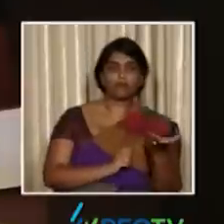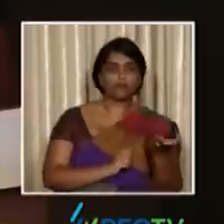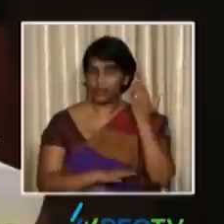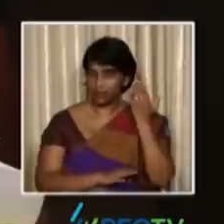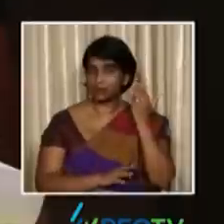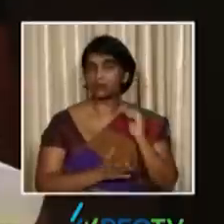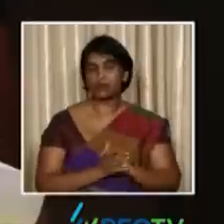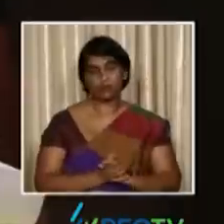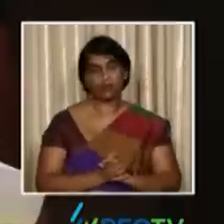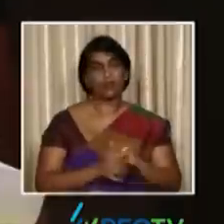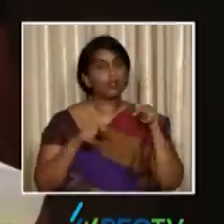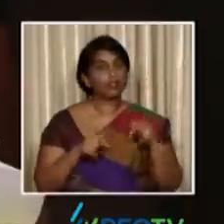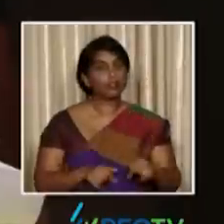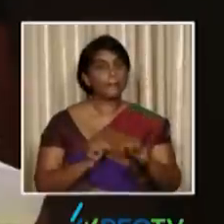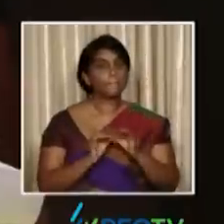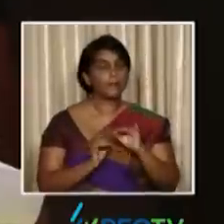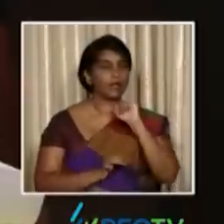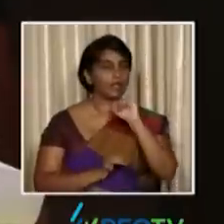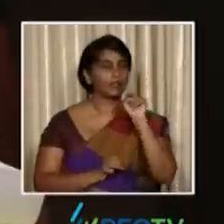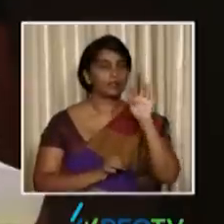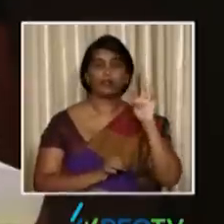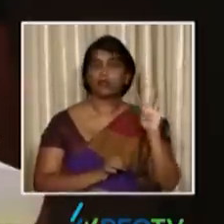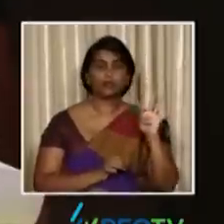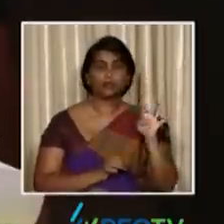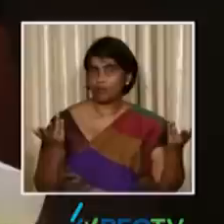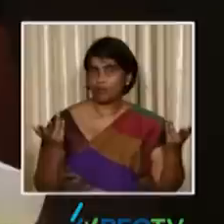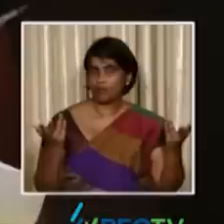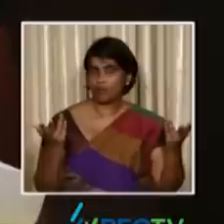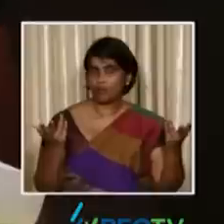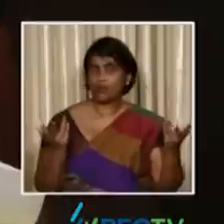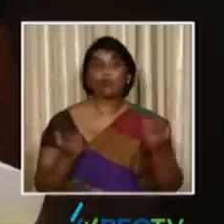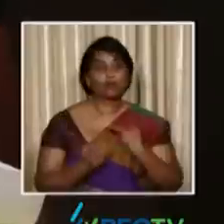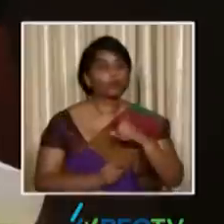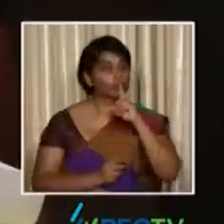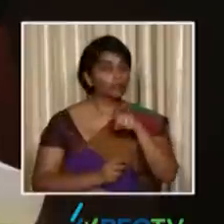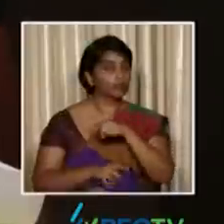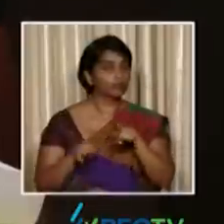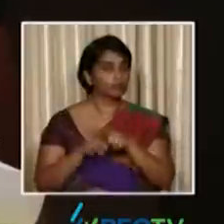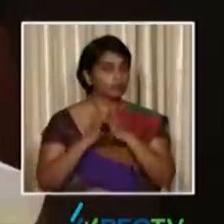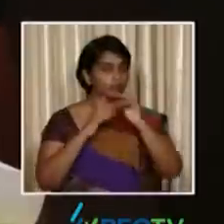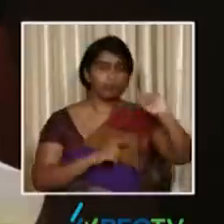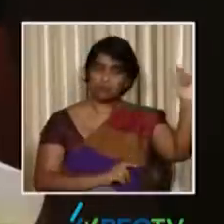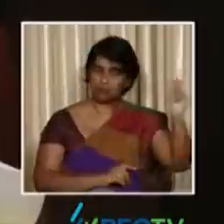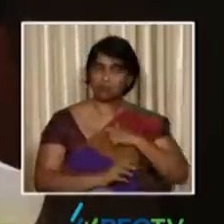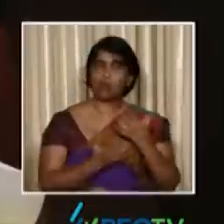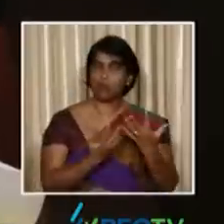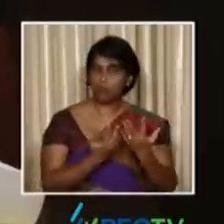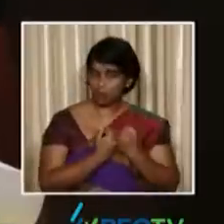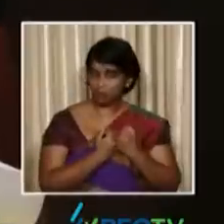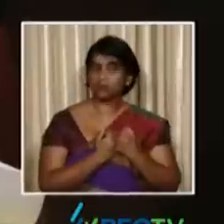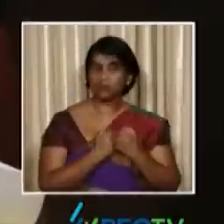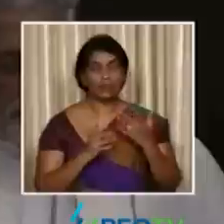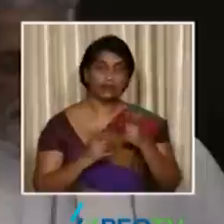දැනගන්න කැමතියි. දැන් මොකද්ද මේ බිලියන 6.4ක් කියන්නේ කරු කතානායකතුමනි? මං කියනවා මේ ඊට වැඩිය වැඩි වන්දියක් අපේ රටට අපි ලබා ගන්නට